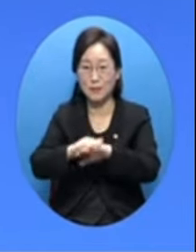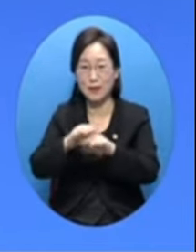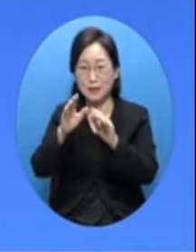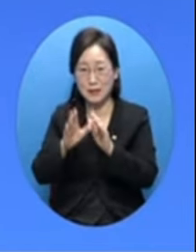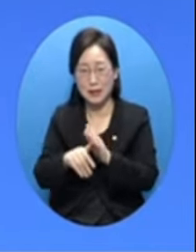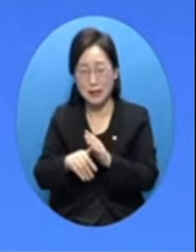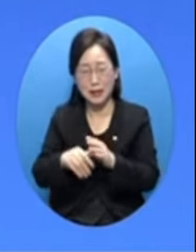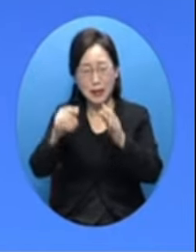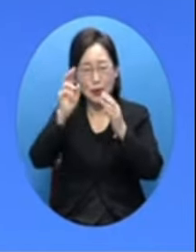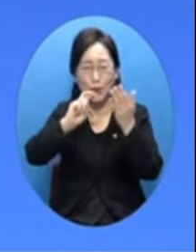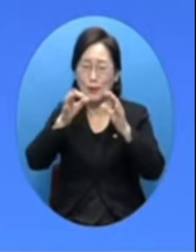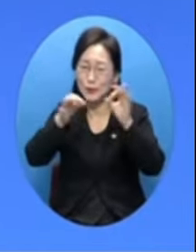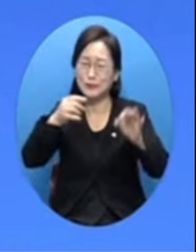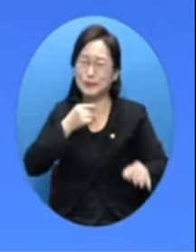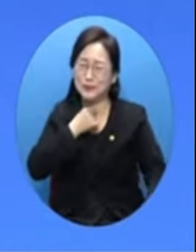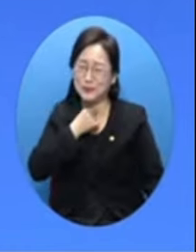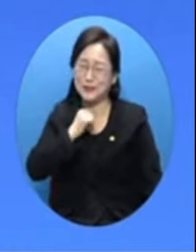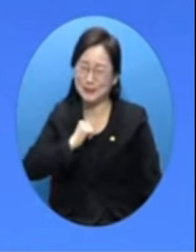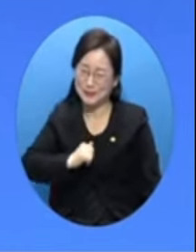한국 부르려 그랬는데